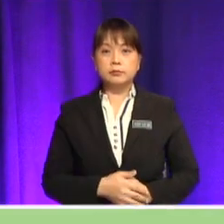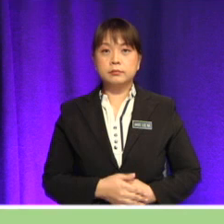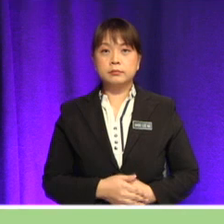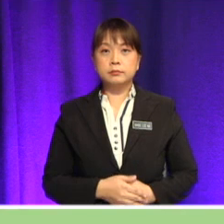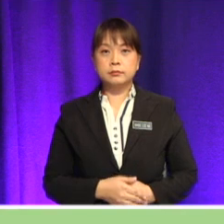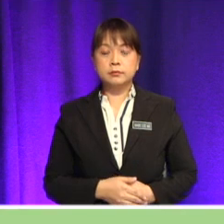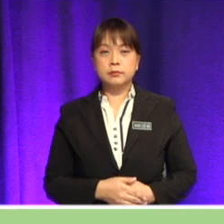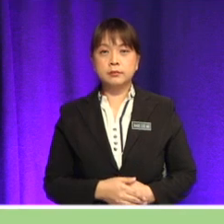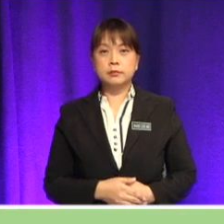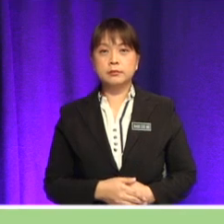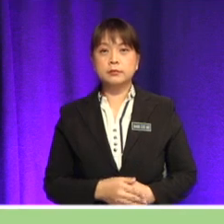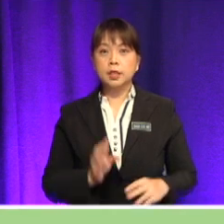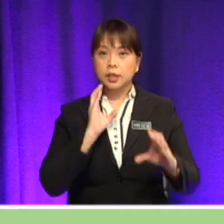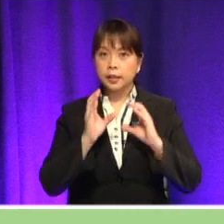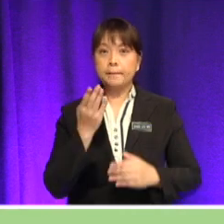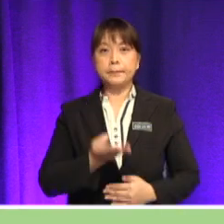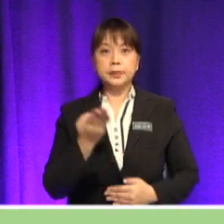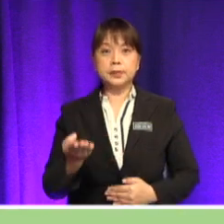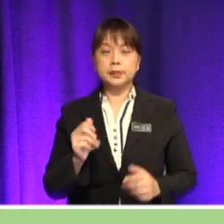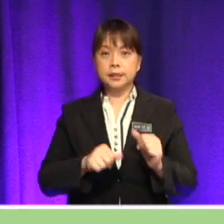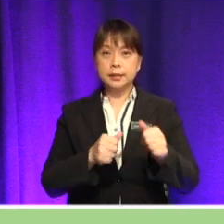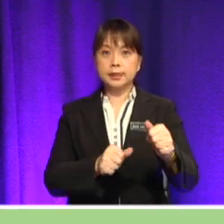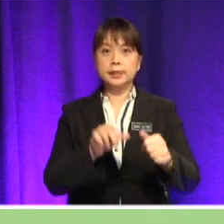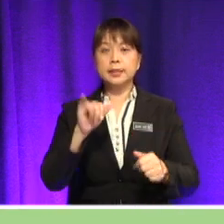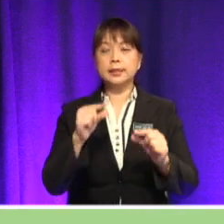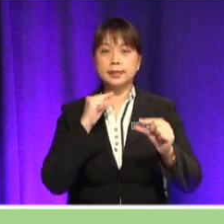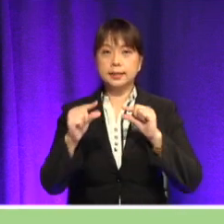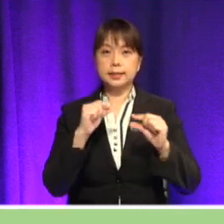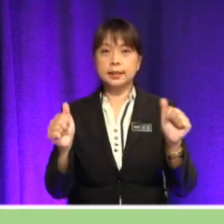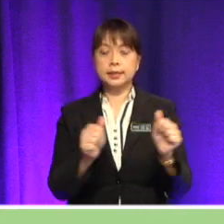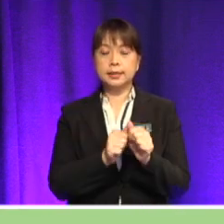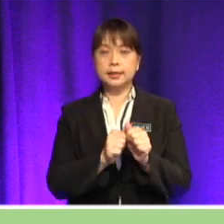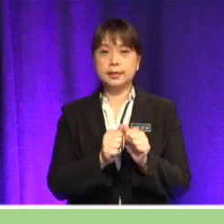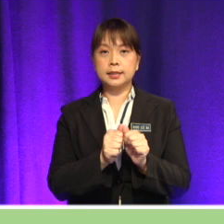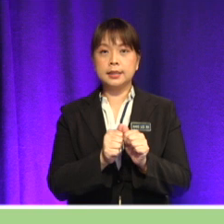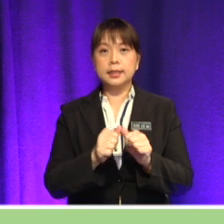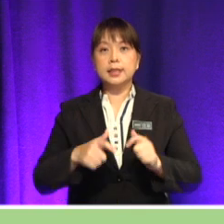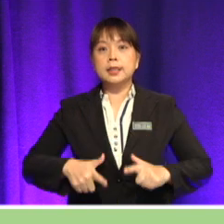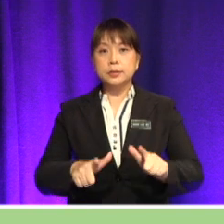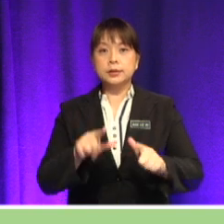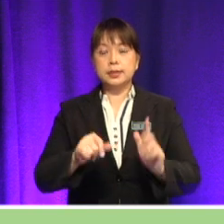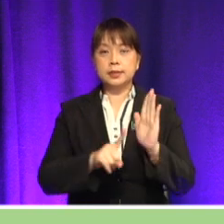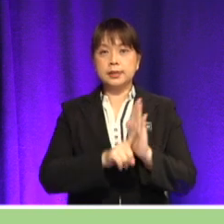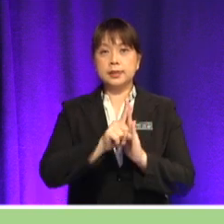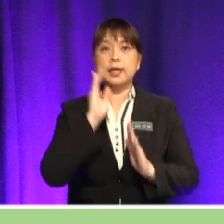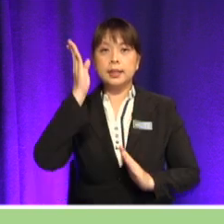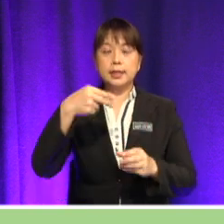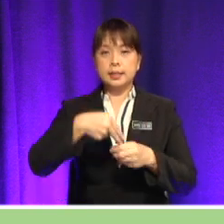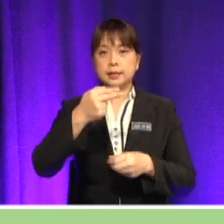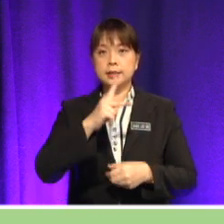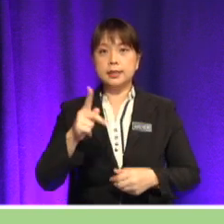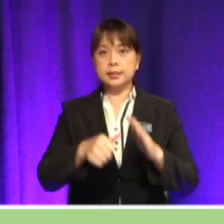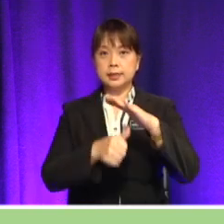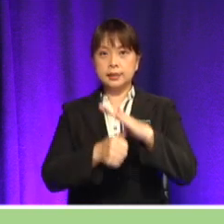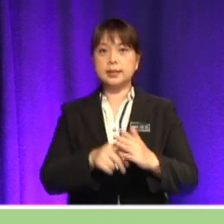yang bergerak dengan haloju yang tinggi akan menghasilkan tekanan yang lebih